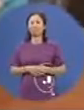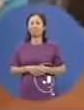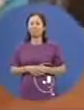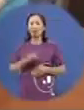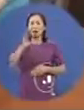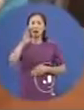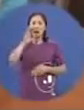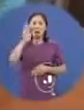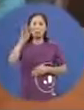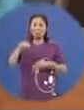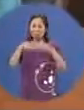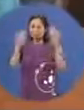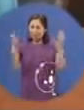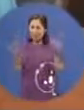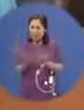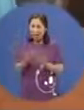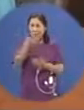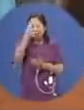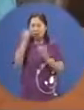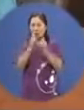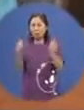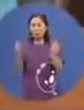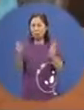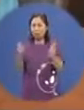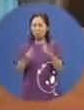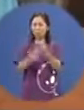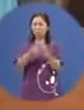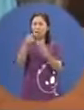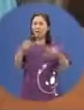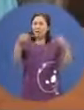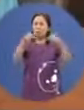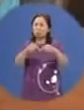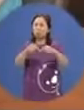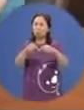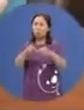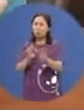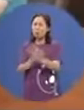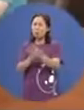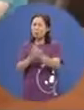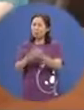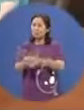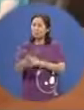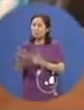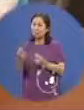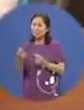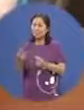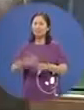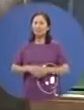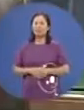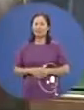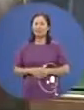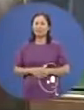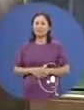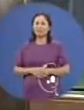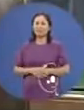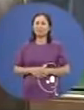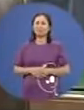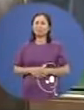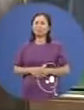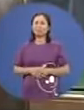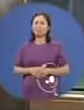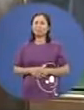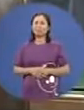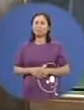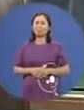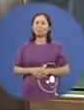なで若いカップルを応援しようという企画ですね、はい、 そ うですね、 それからまあその他にですね、はい、やっぱりその例えば応援